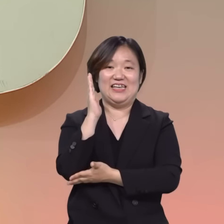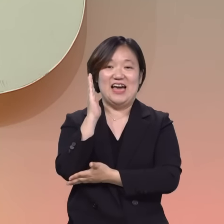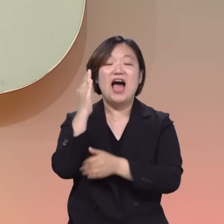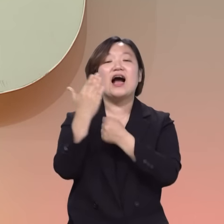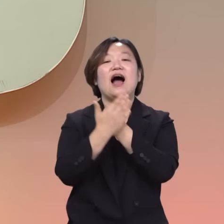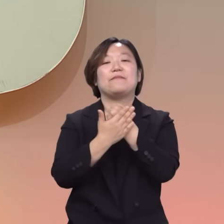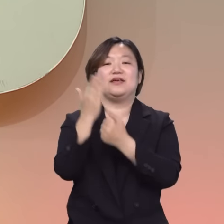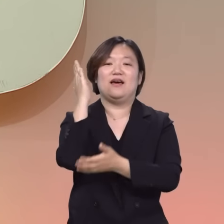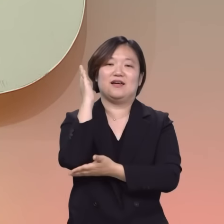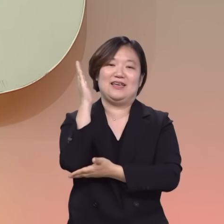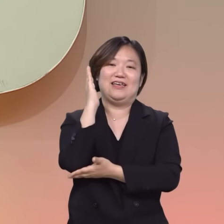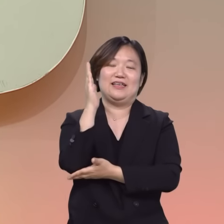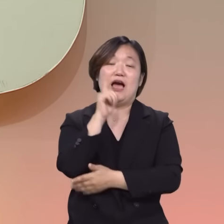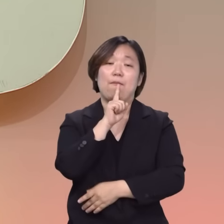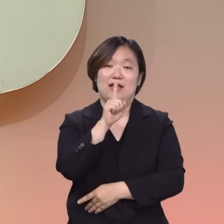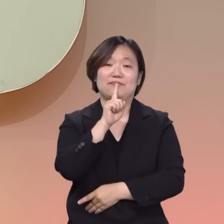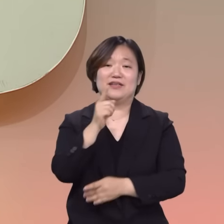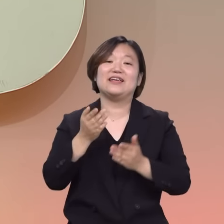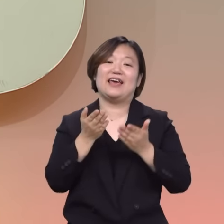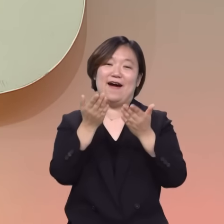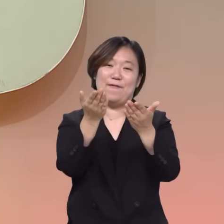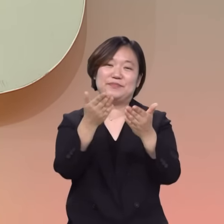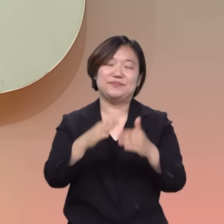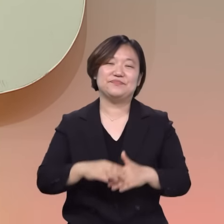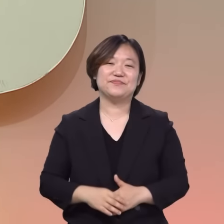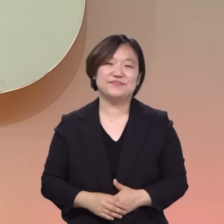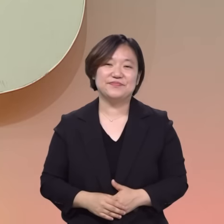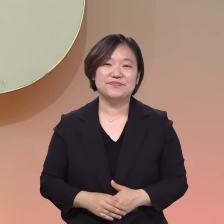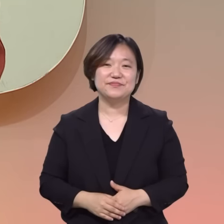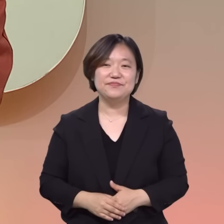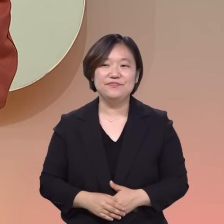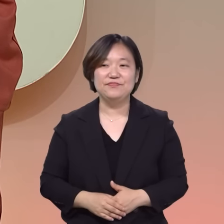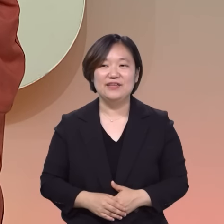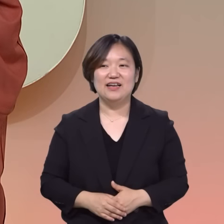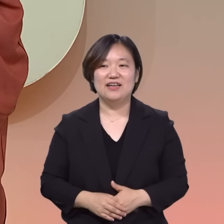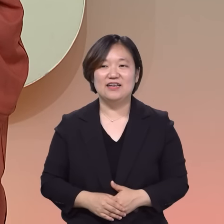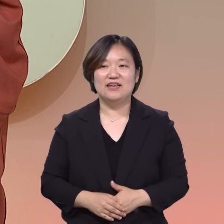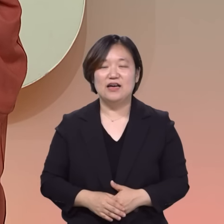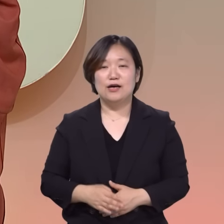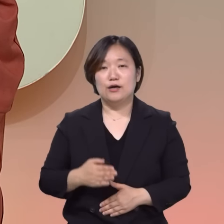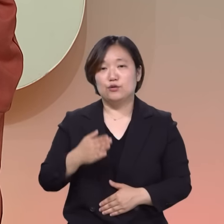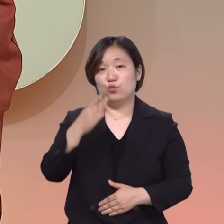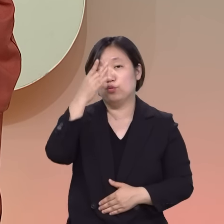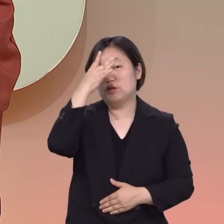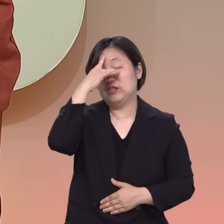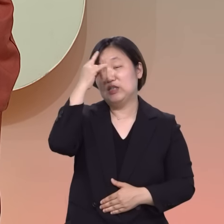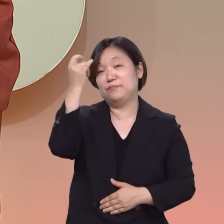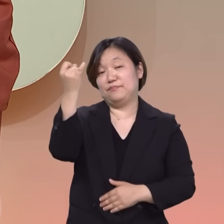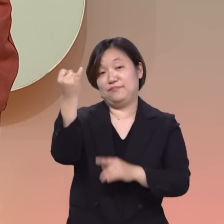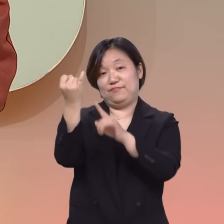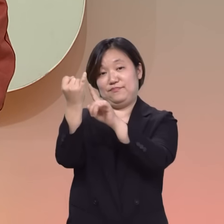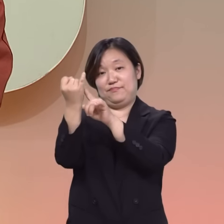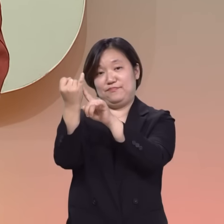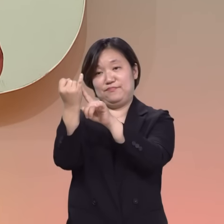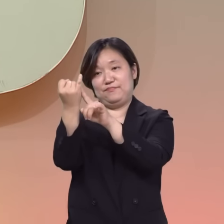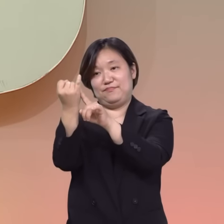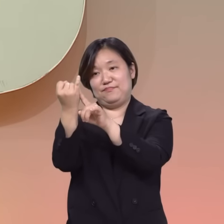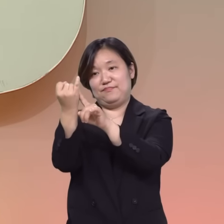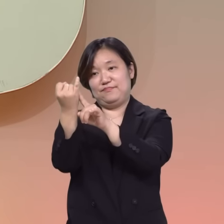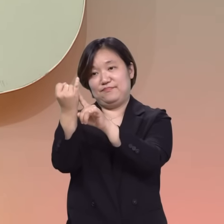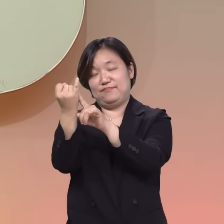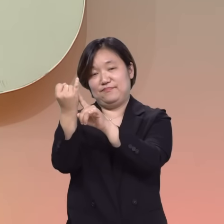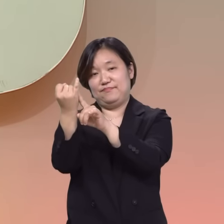준비해 왔습니다 그 우리 어 비구니 스님 중에